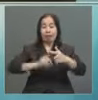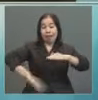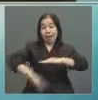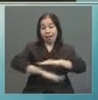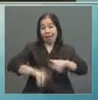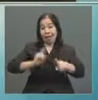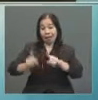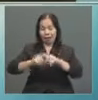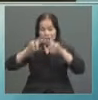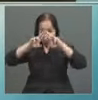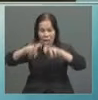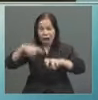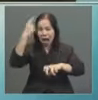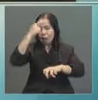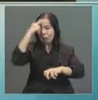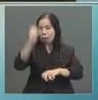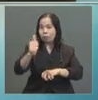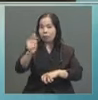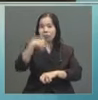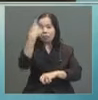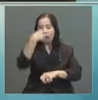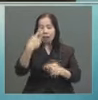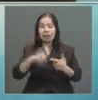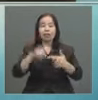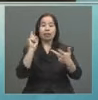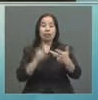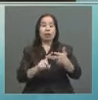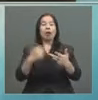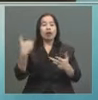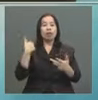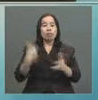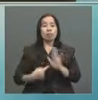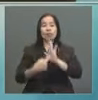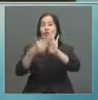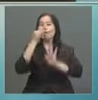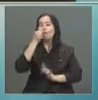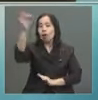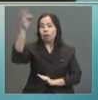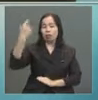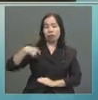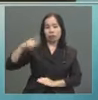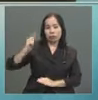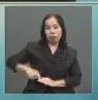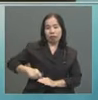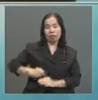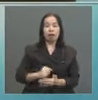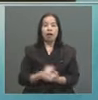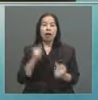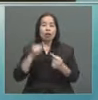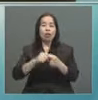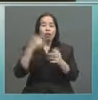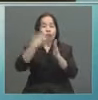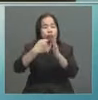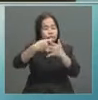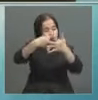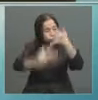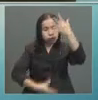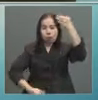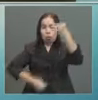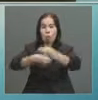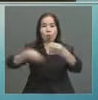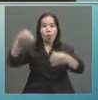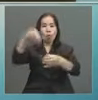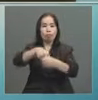ไปถึงต้นตอข้อ3ครับเสนอสั่งฟ้องไปยังข้อหาทุกข้อหานะ